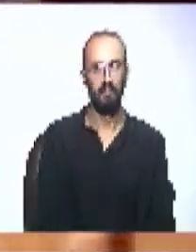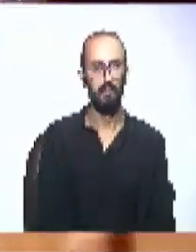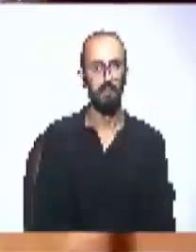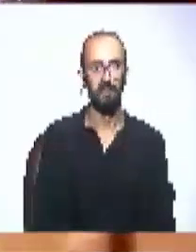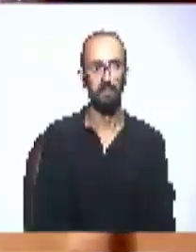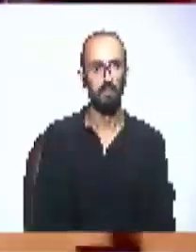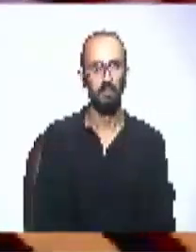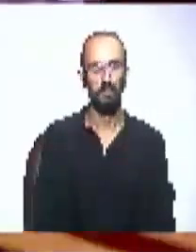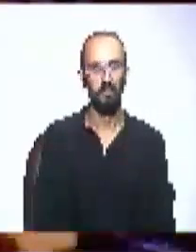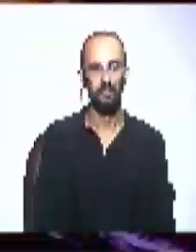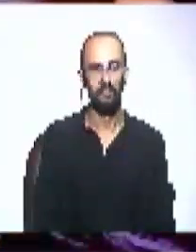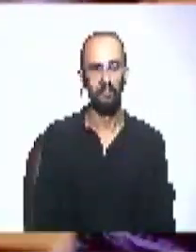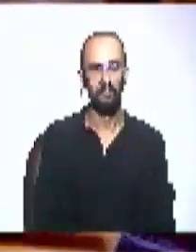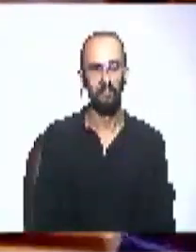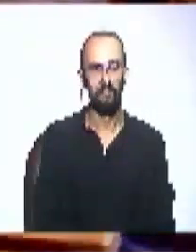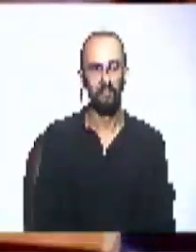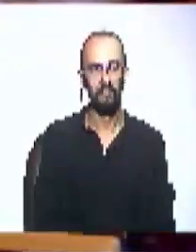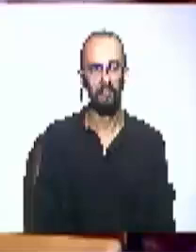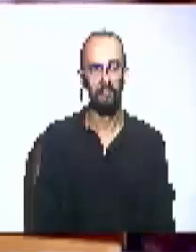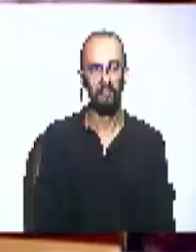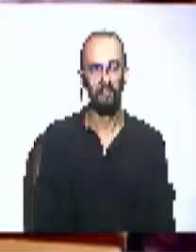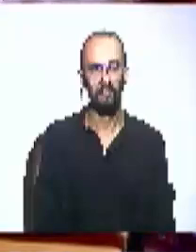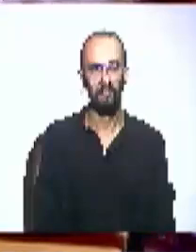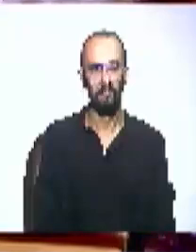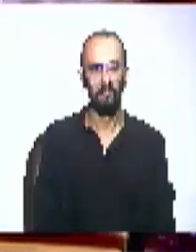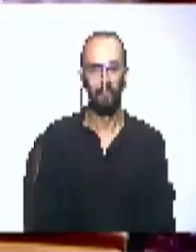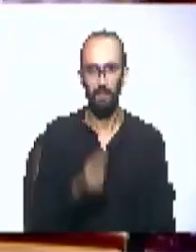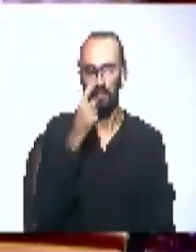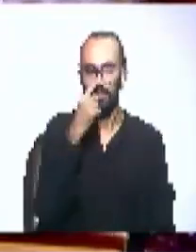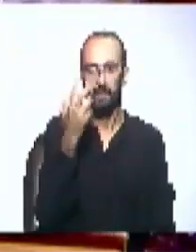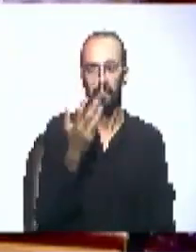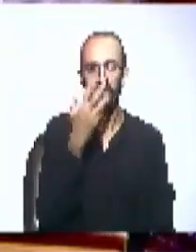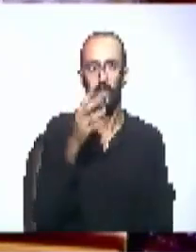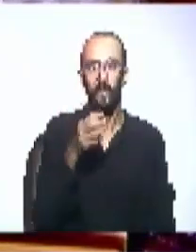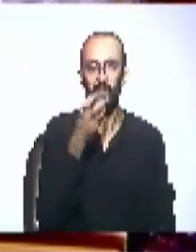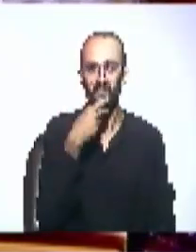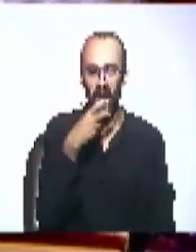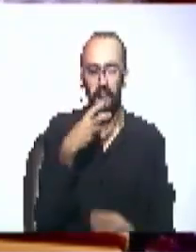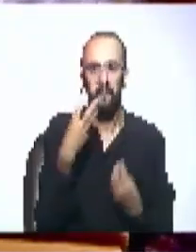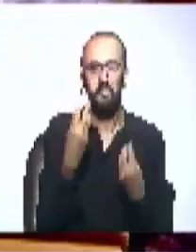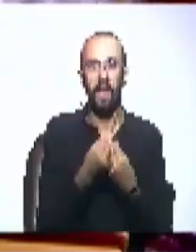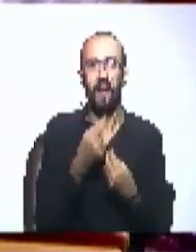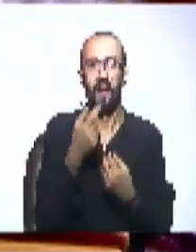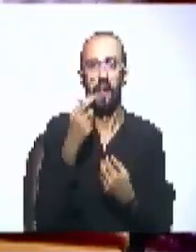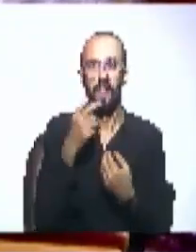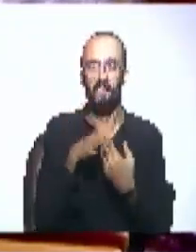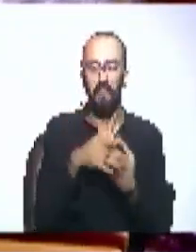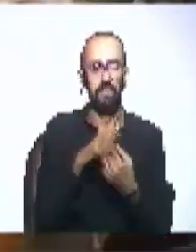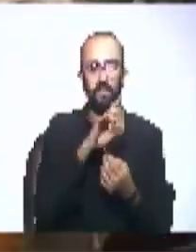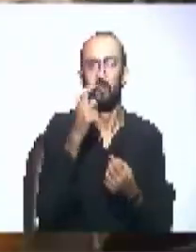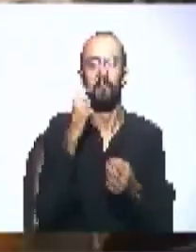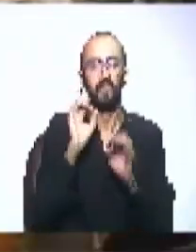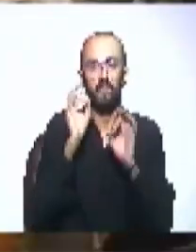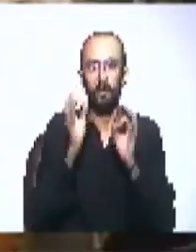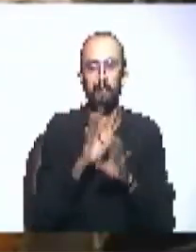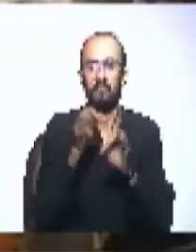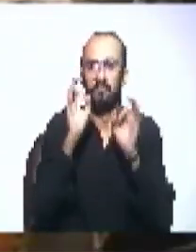هي يعني هي عشان التفاح وريحه القرفه، بس هي سكرها مظبوط وحاجتها مظبوطه